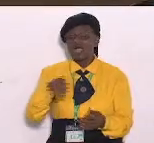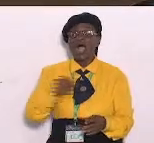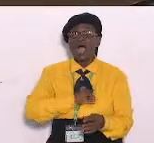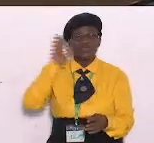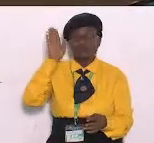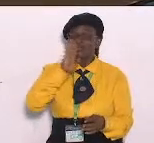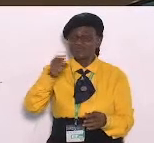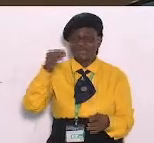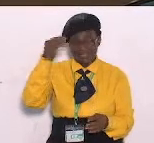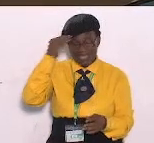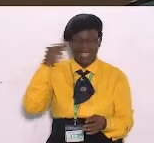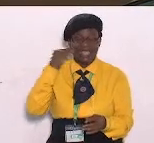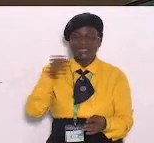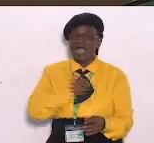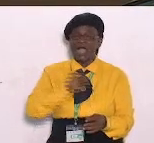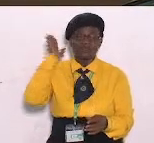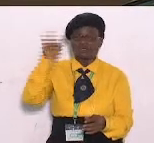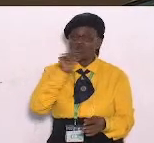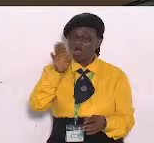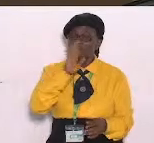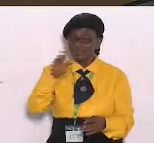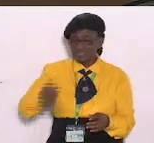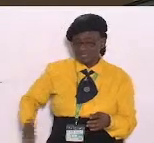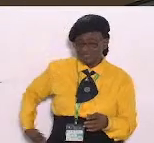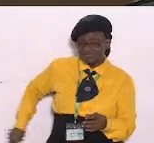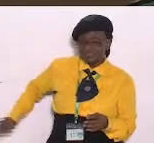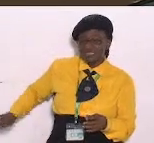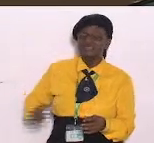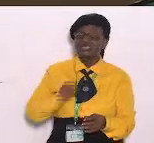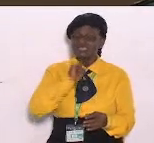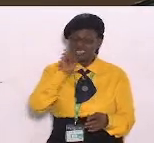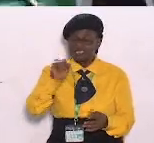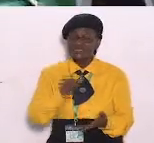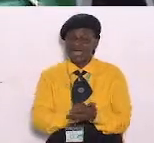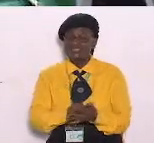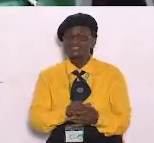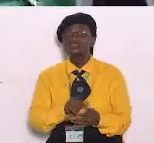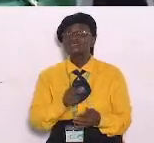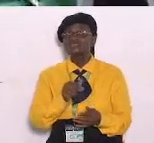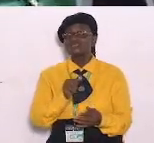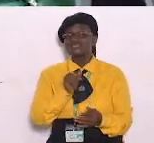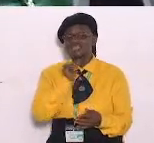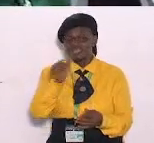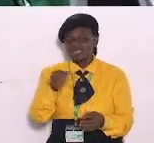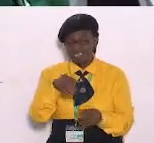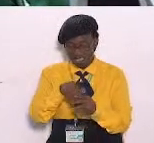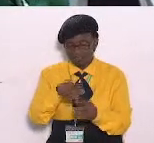effet je serai la tête et non la queue est-ce que c'est dans